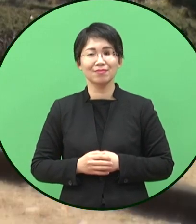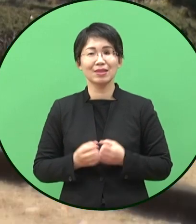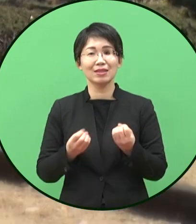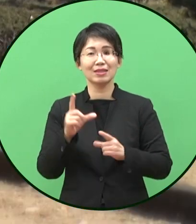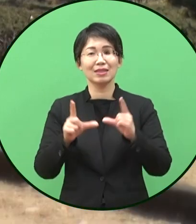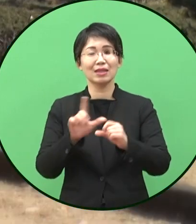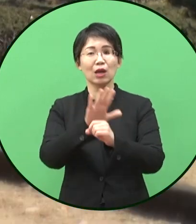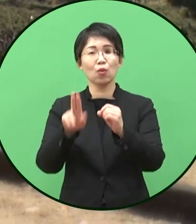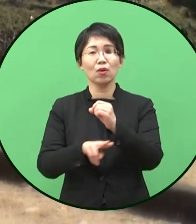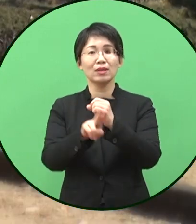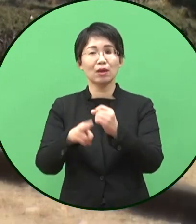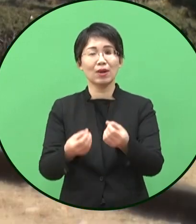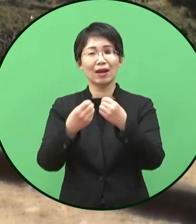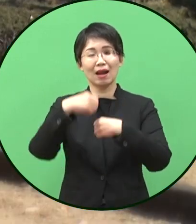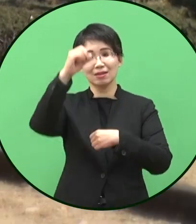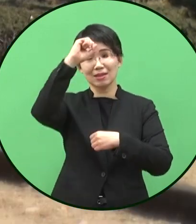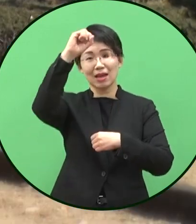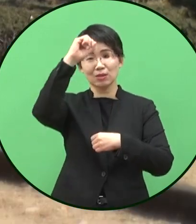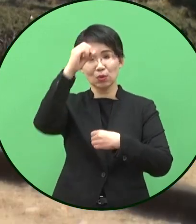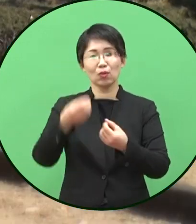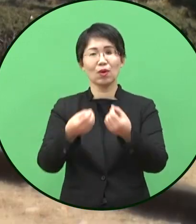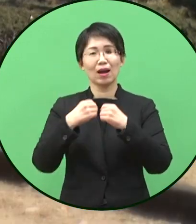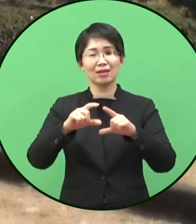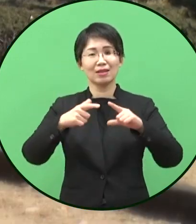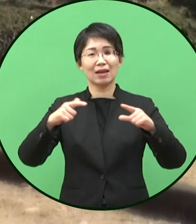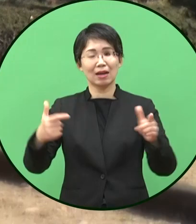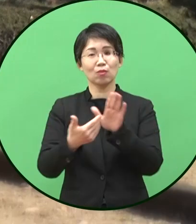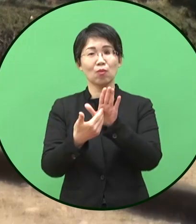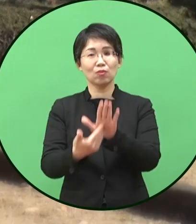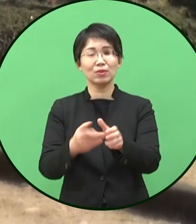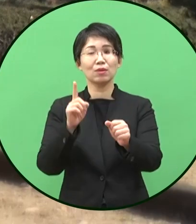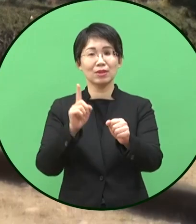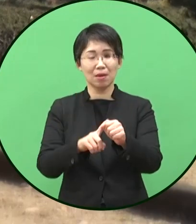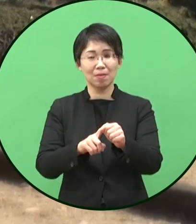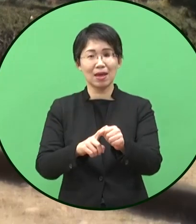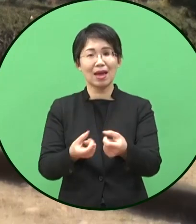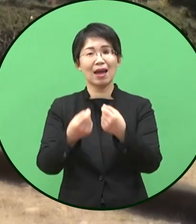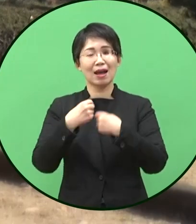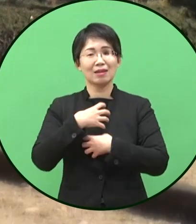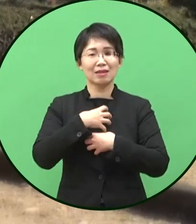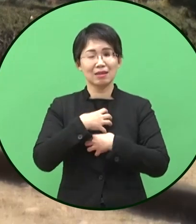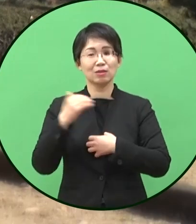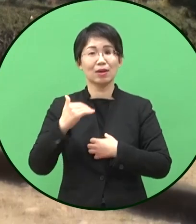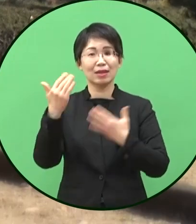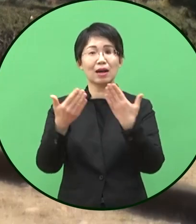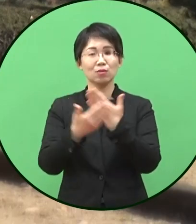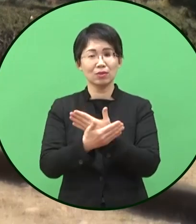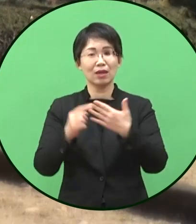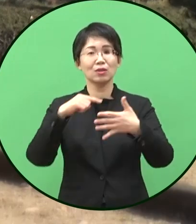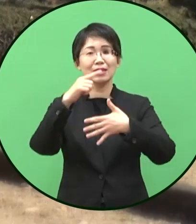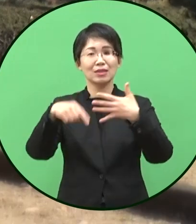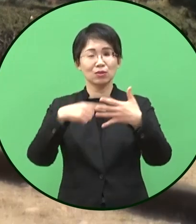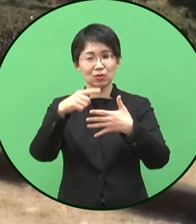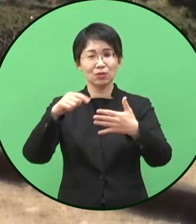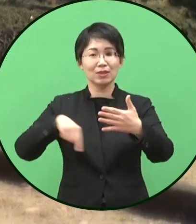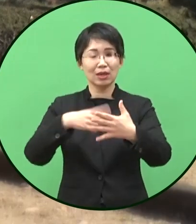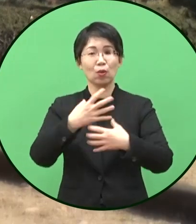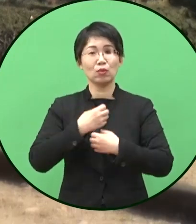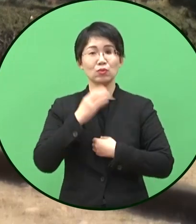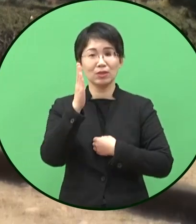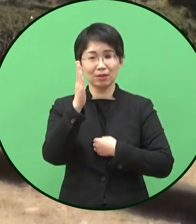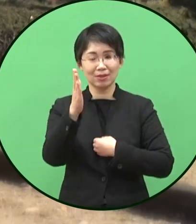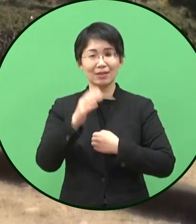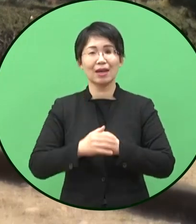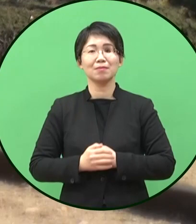新型コロナウイルス感染症の感染拡大を防ぐために、感染リスクが高まる5つの場面にご注意